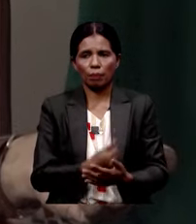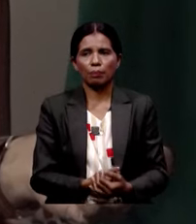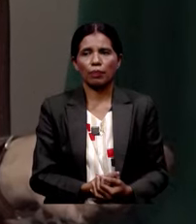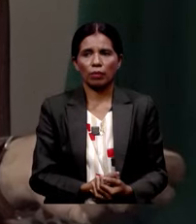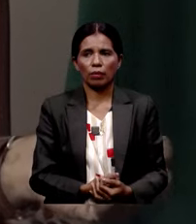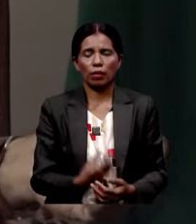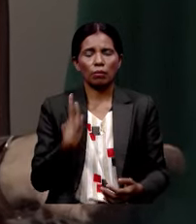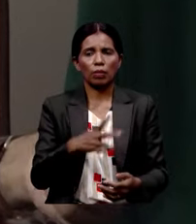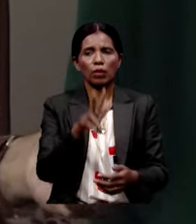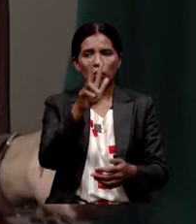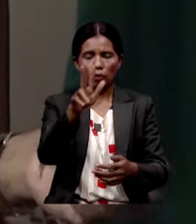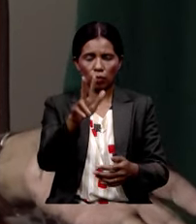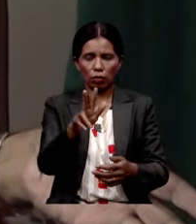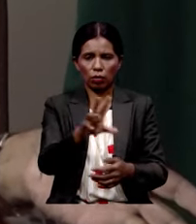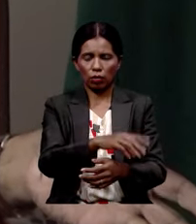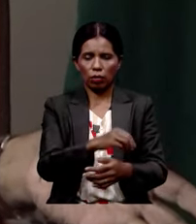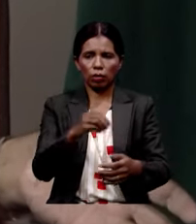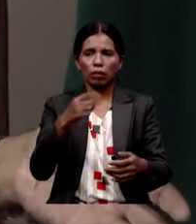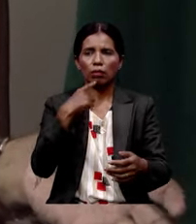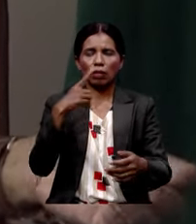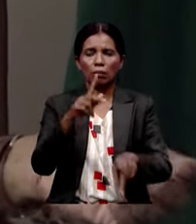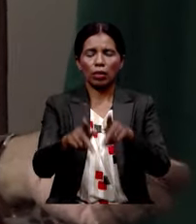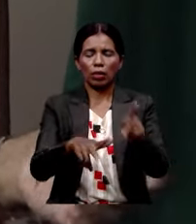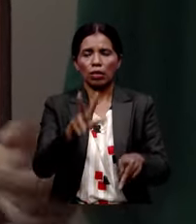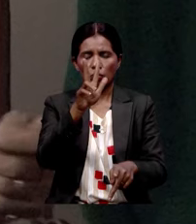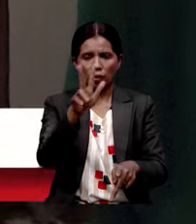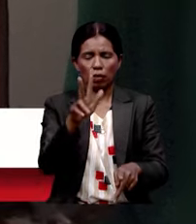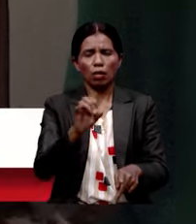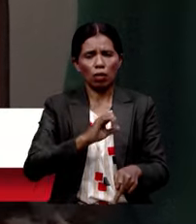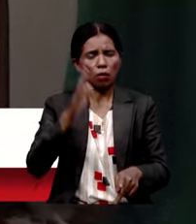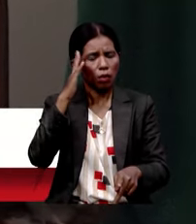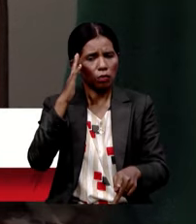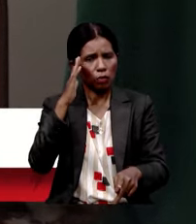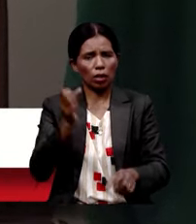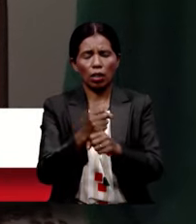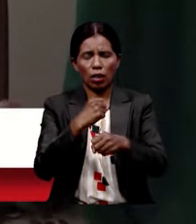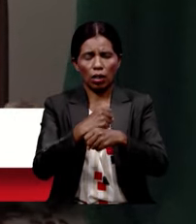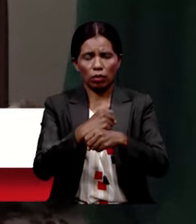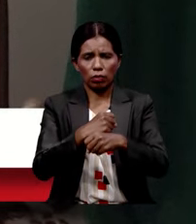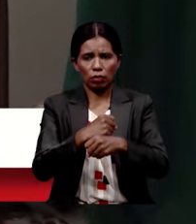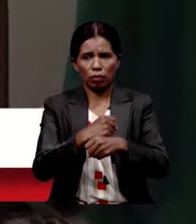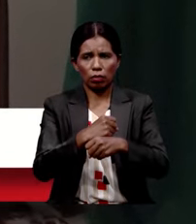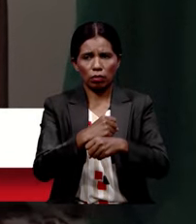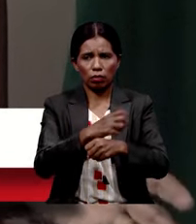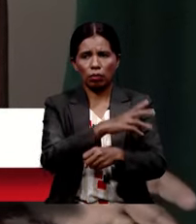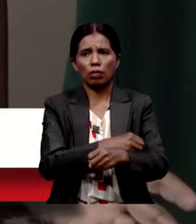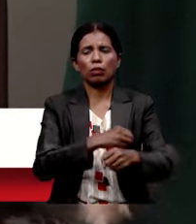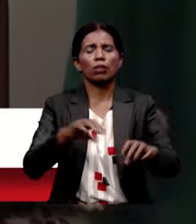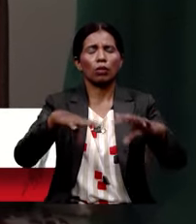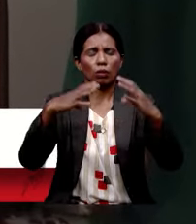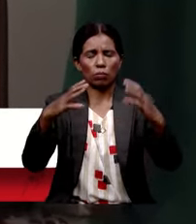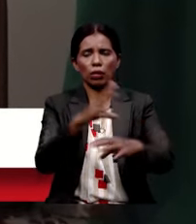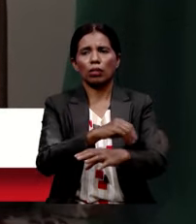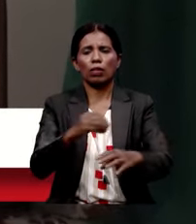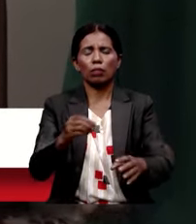intol zon mai allocation ne sira lo abasa zona sira ne walu ida mengalu au ne au dispatch para ida ba dispatch para komisan rekrutamento